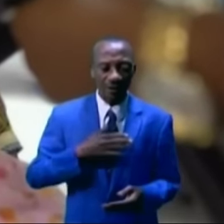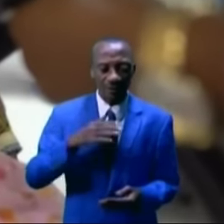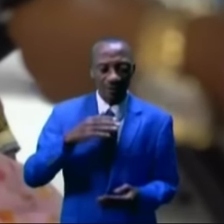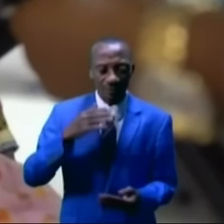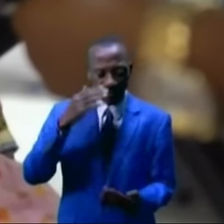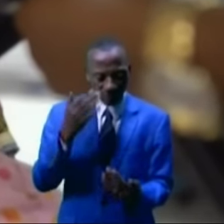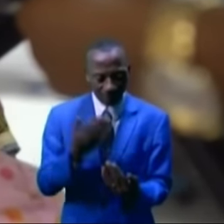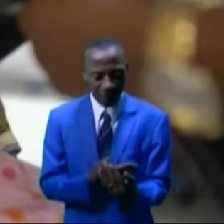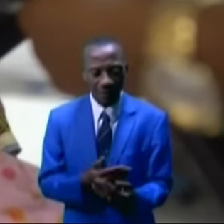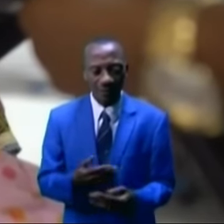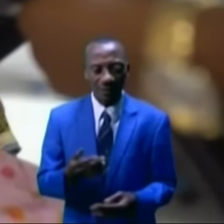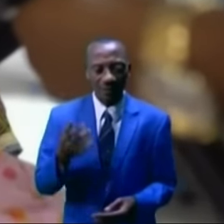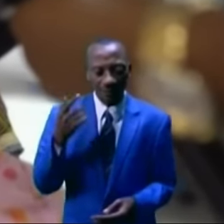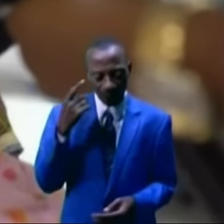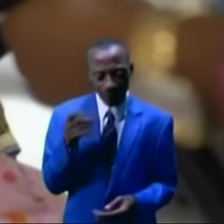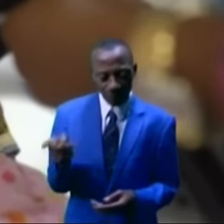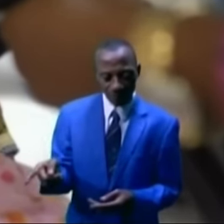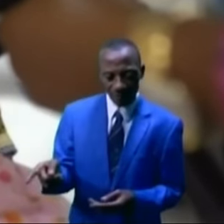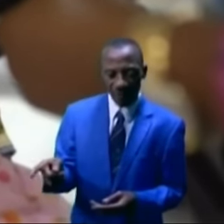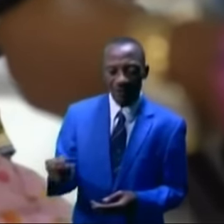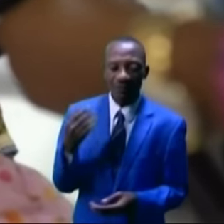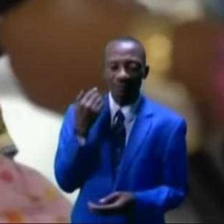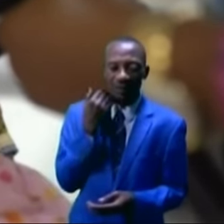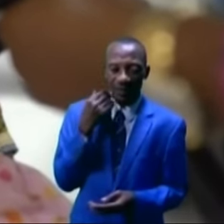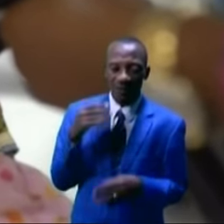Que Dieu bénisse la première dame.